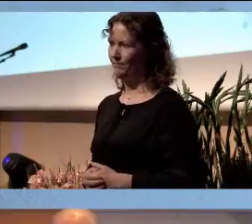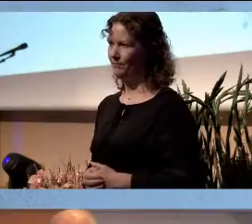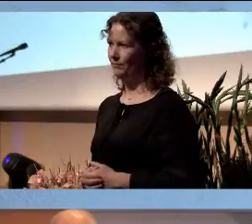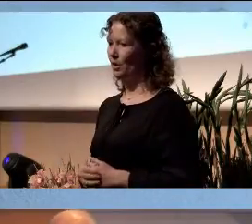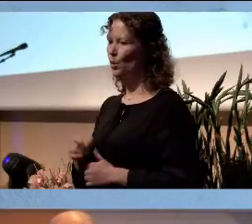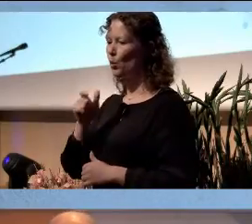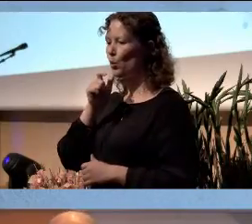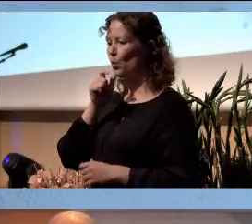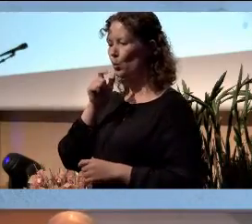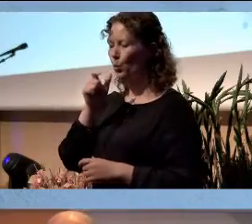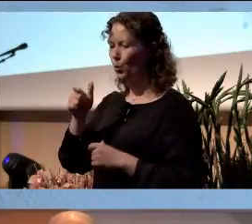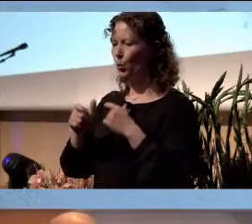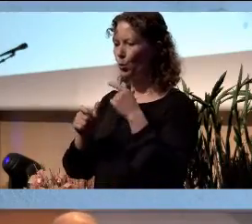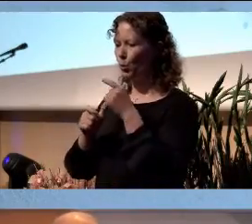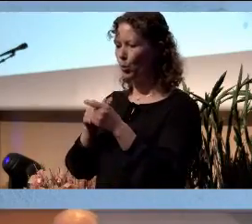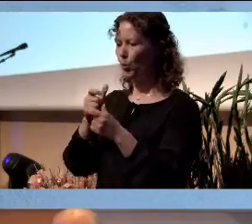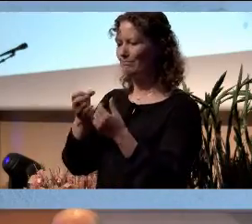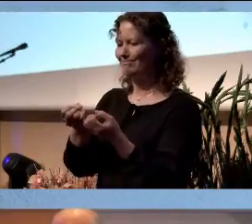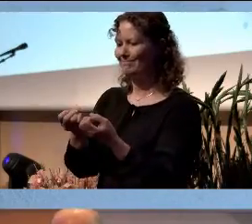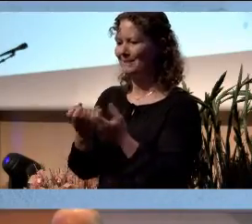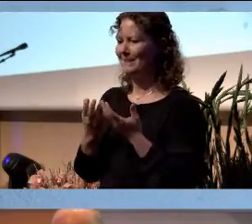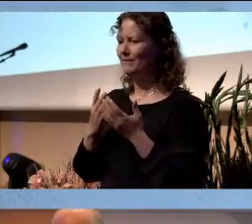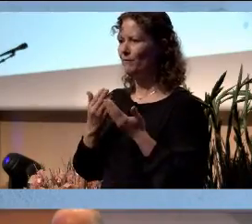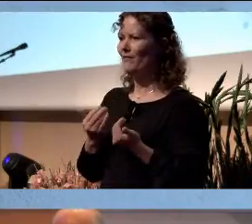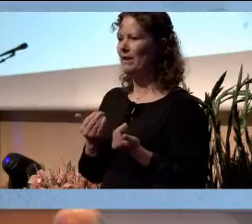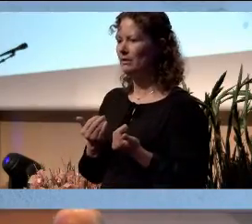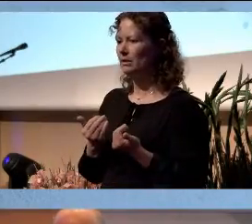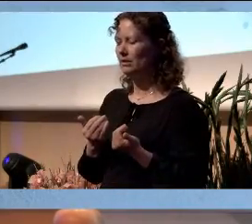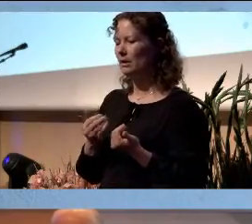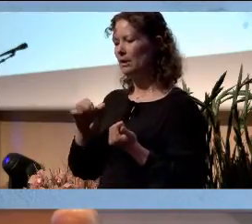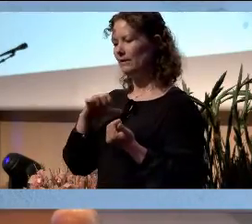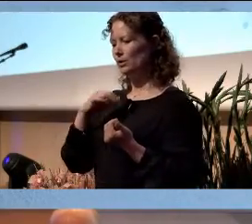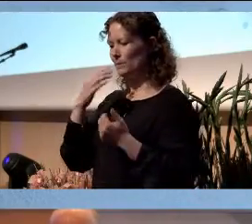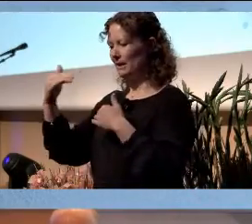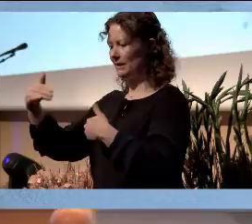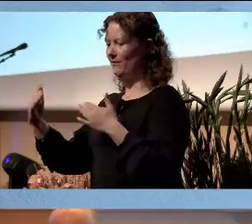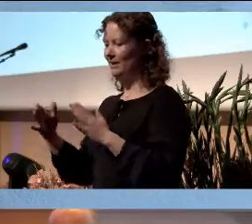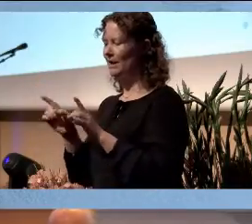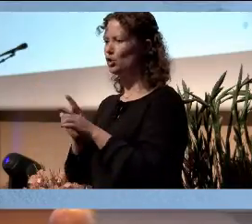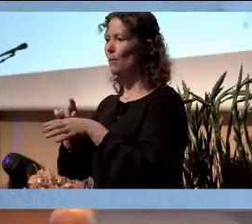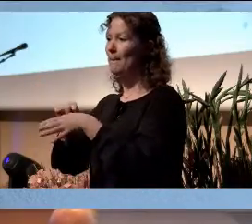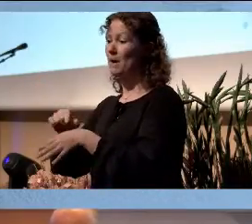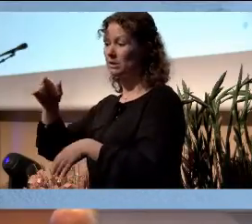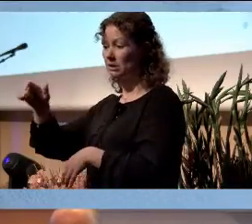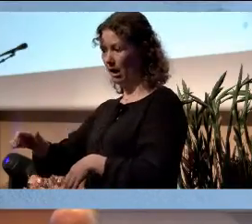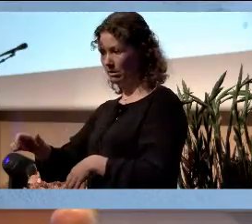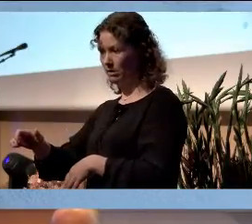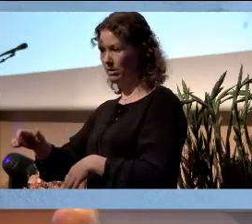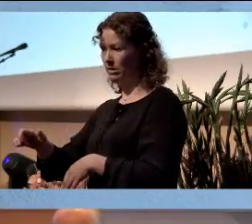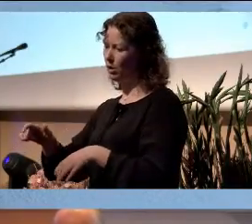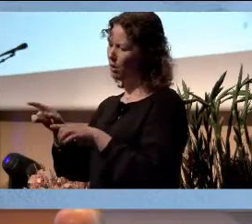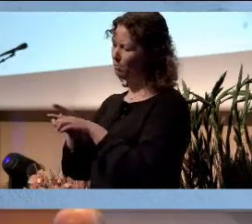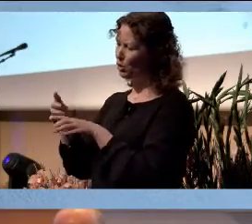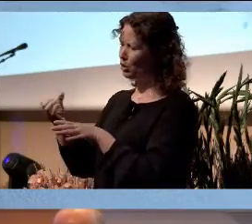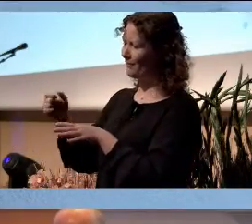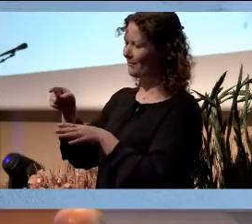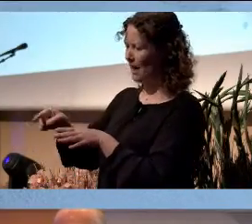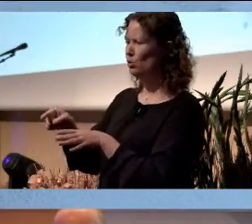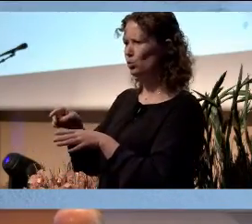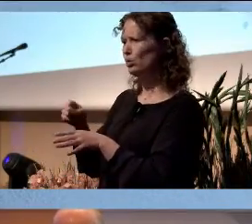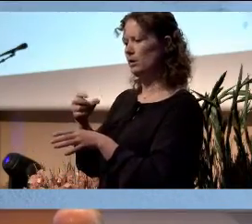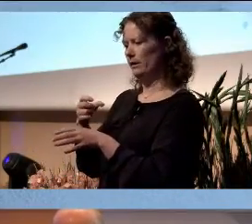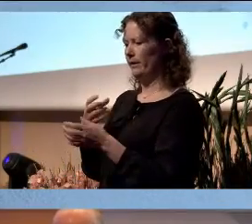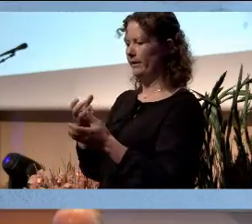Ord skaper forventninger. Hvis du blir definert som en pasient, så er betydningen av det